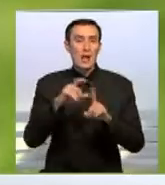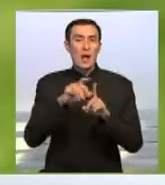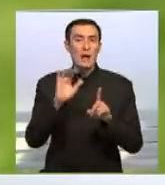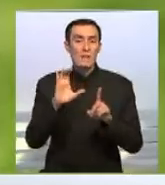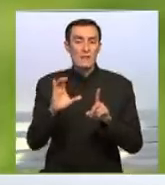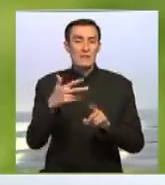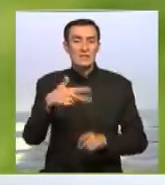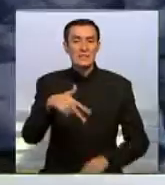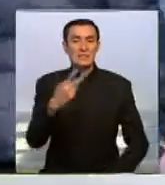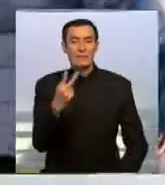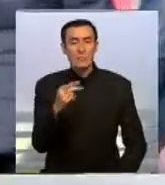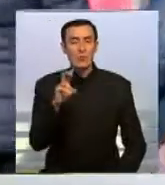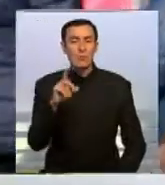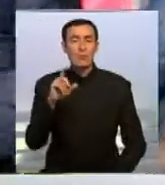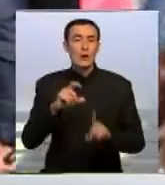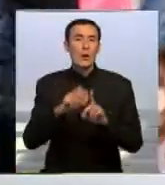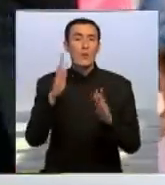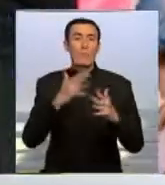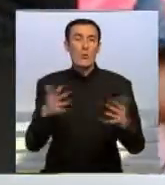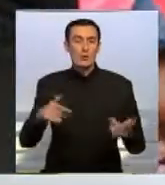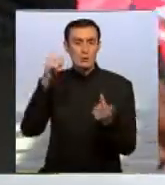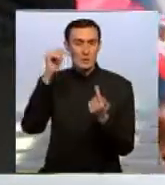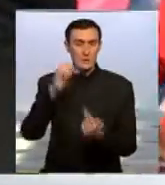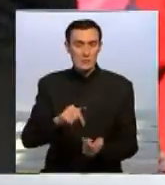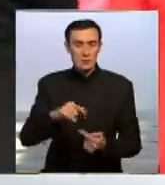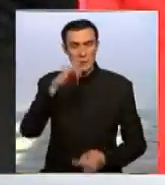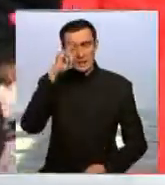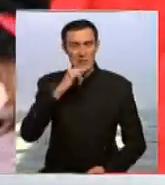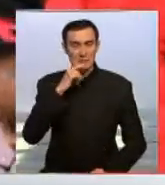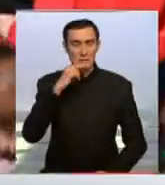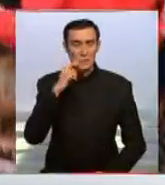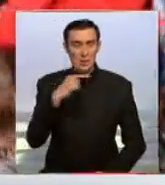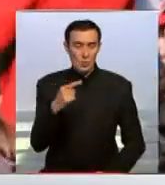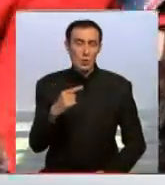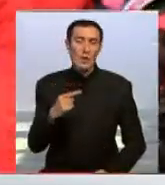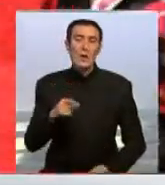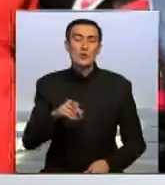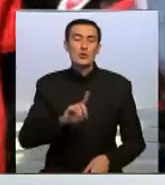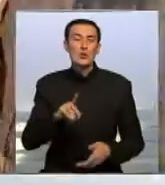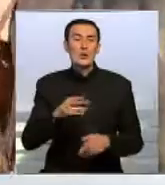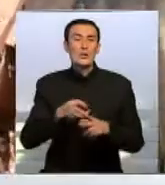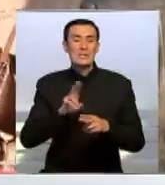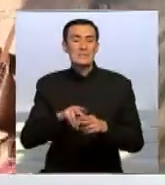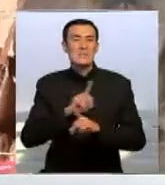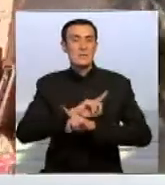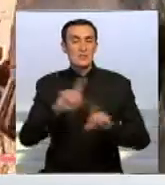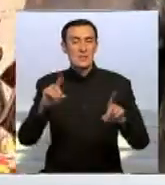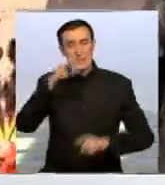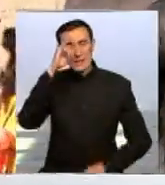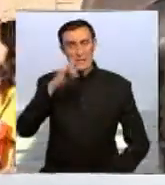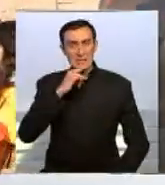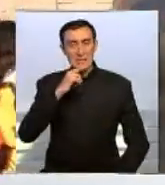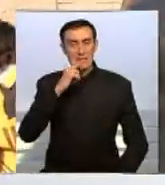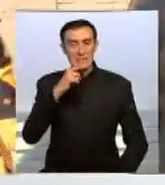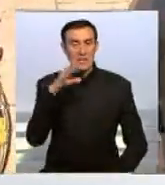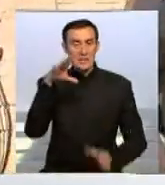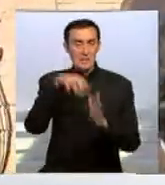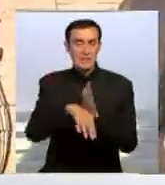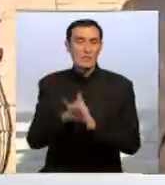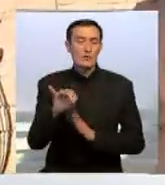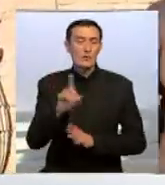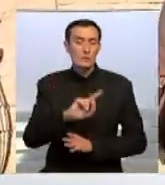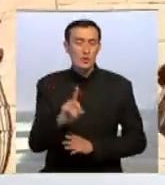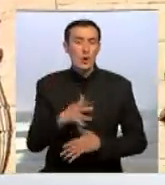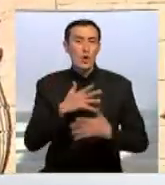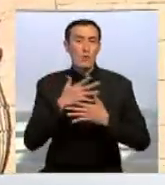из 32 букв, полностью отражает фонетику казахского языка. Исследователи отмечают, что специфичность казахского языка состоит и в том, что